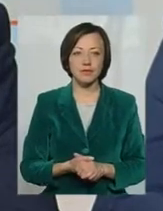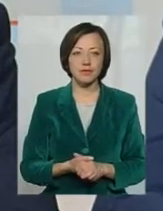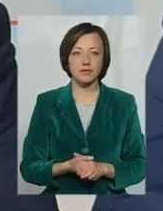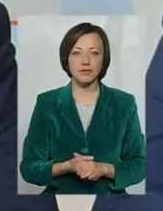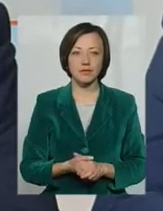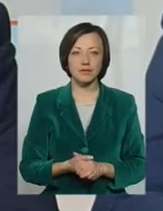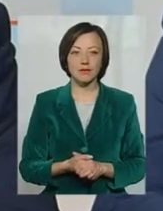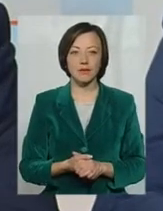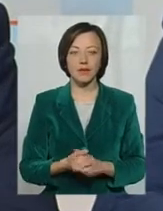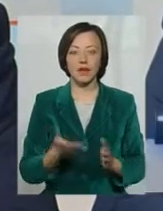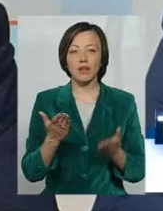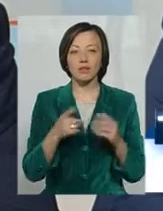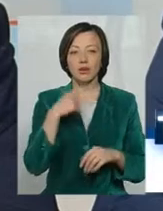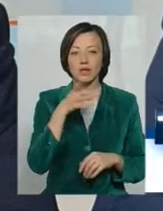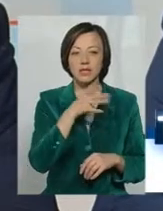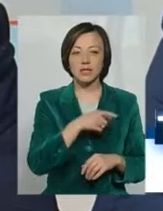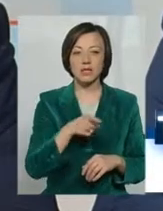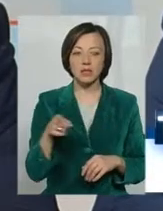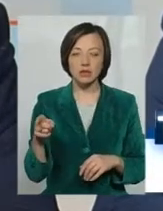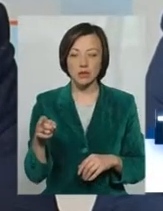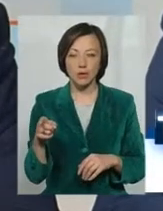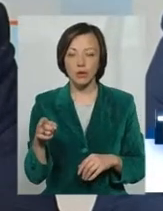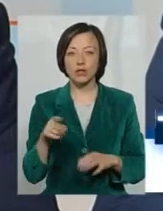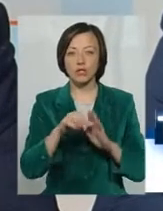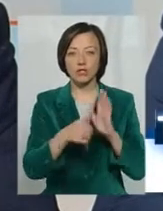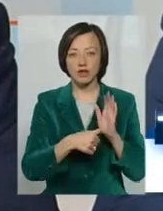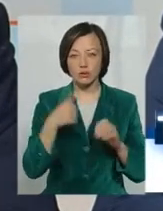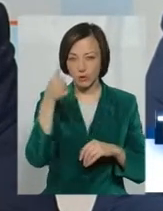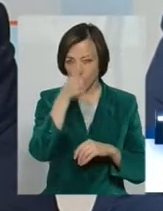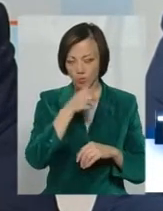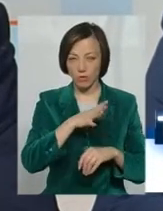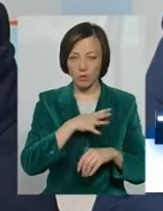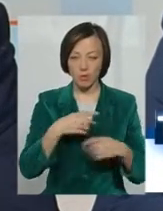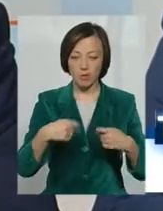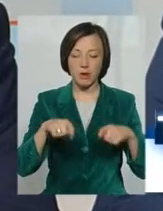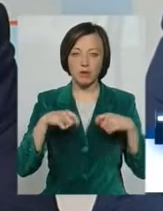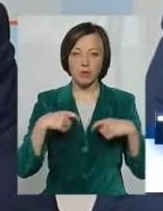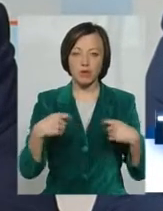протягом 2016 року, минулого року, було забезпечено передачі до нас на реалізацію